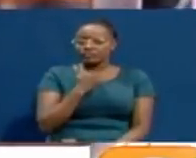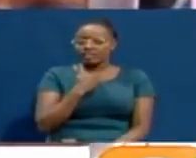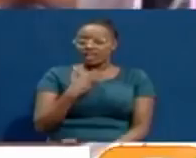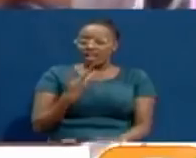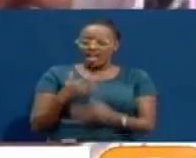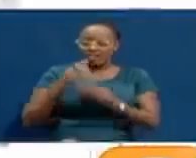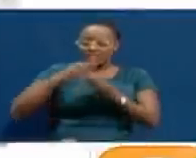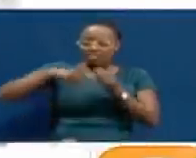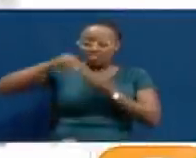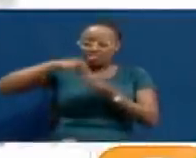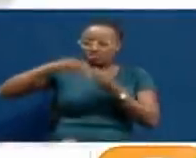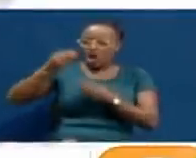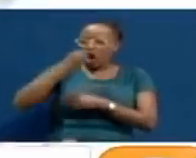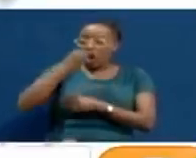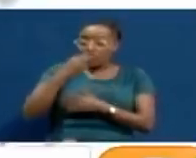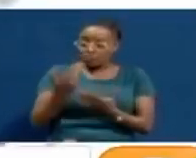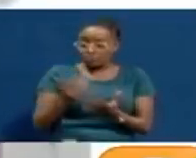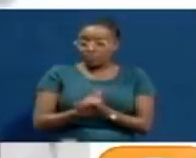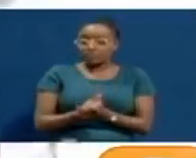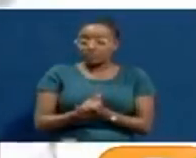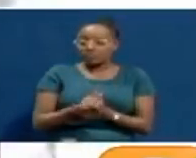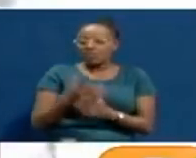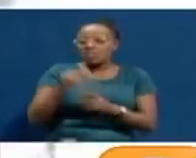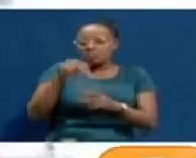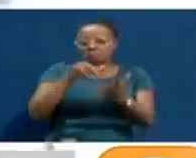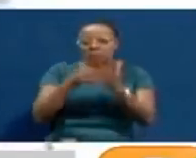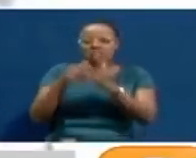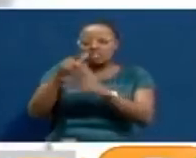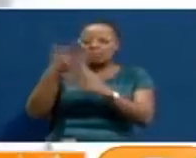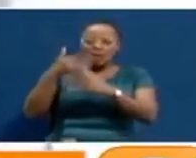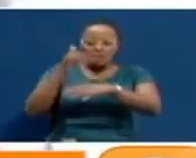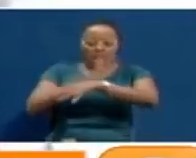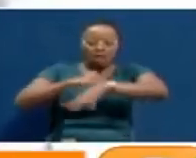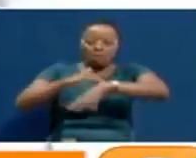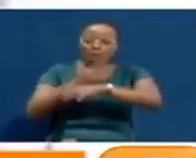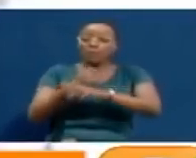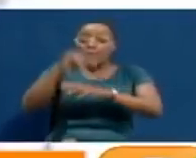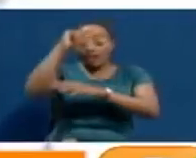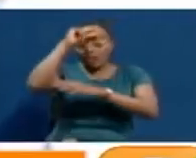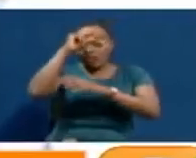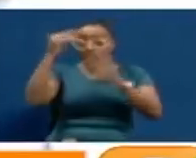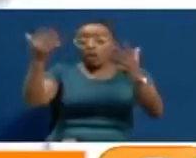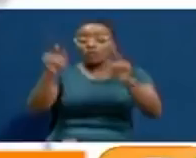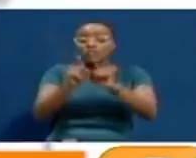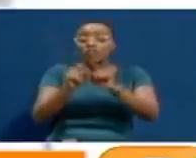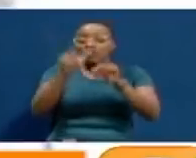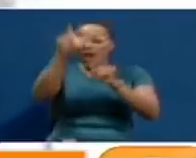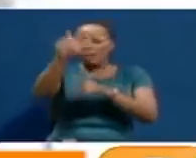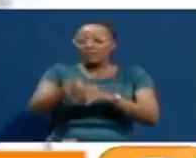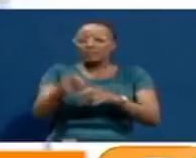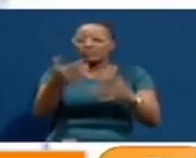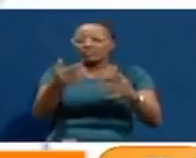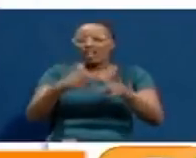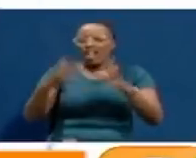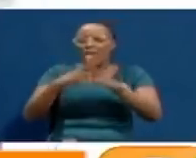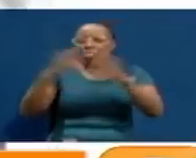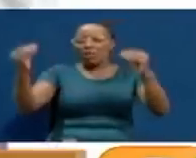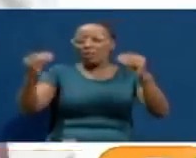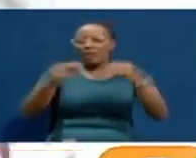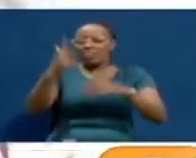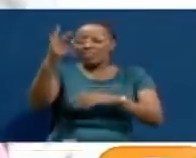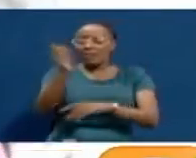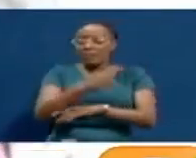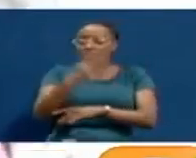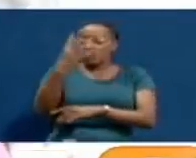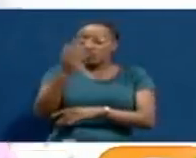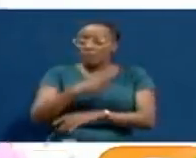tissue ndani ya mdomo. Ina maana wamedhulumiwa. Serikali iko wapi? Mtu adhulumike, aipotee nyumbani karibu miezi mitatu